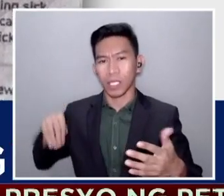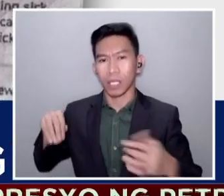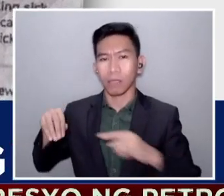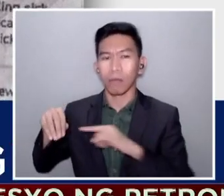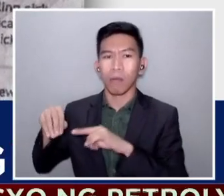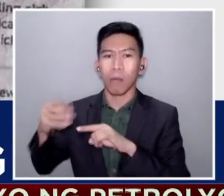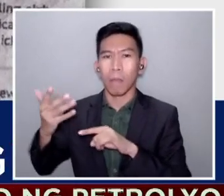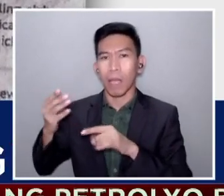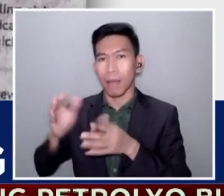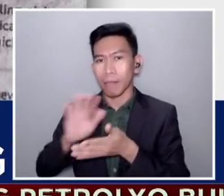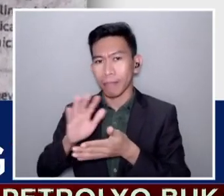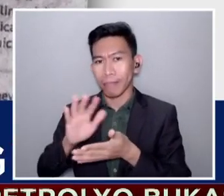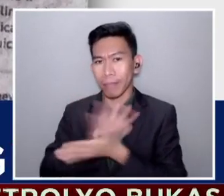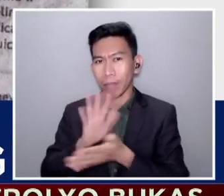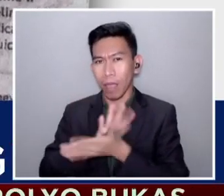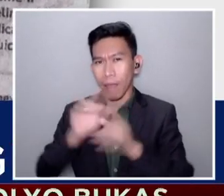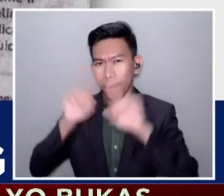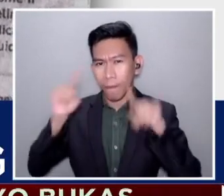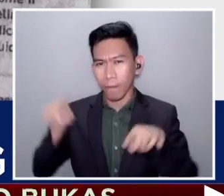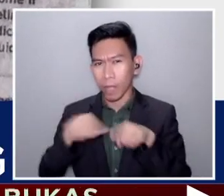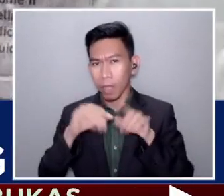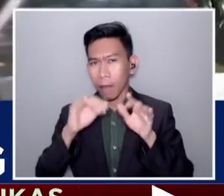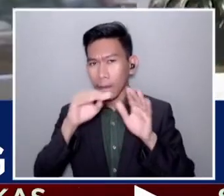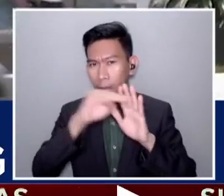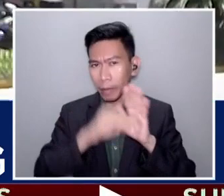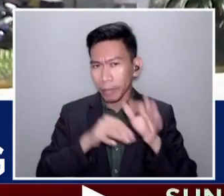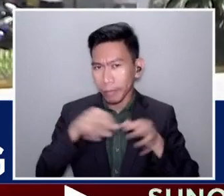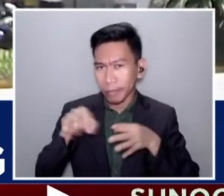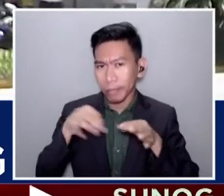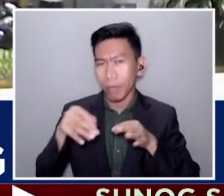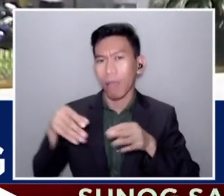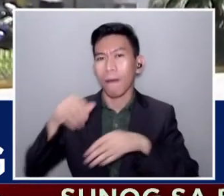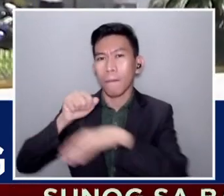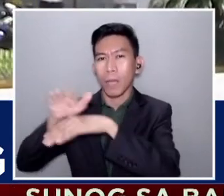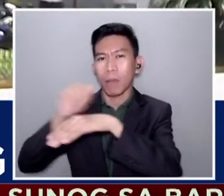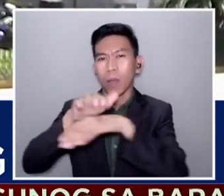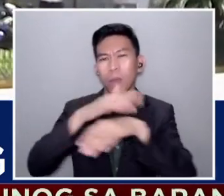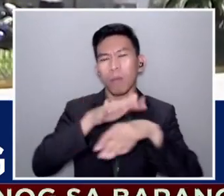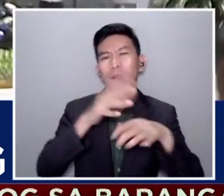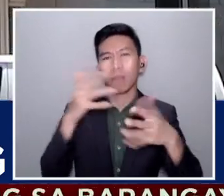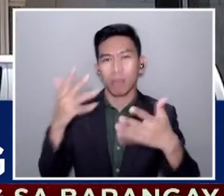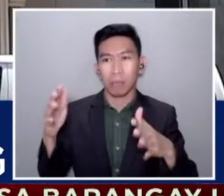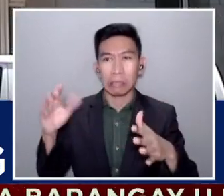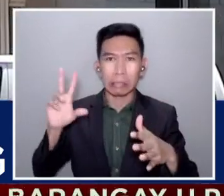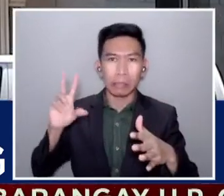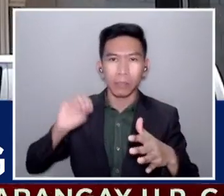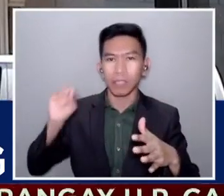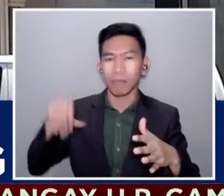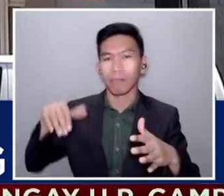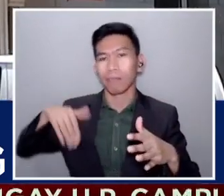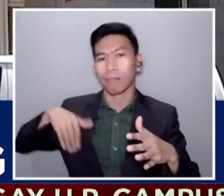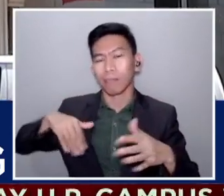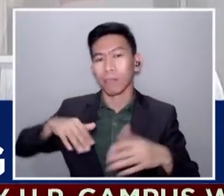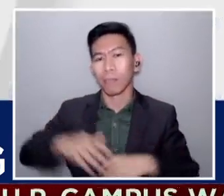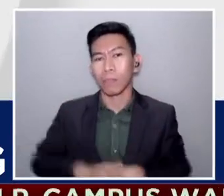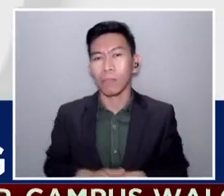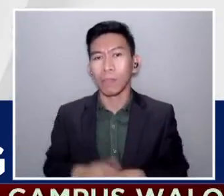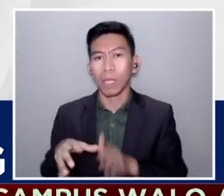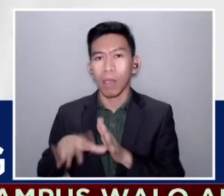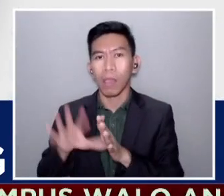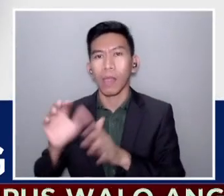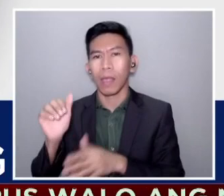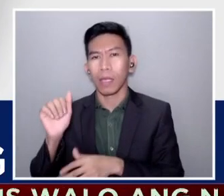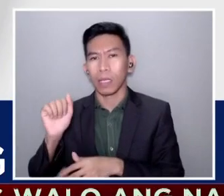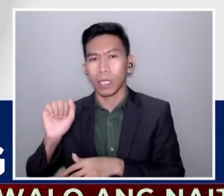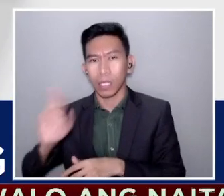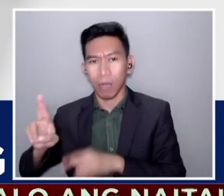at paano boboto sa Lunes ang naipapamahagi ng COMELEC. Sa pinakahuling ulat kanina ng COMELEC, sa CAR at Region 1 pa lang